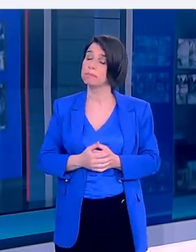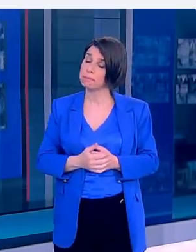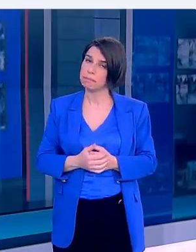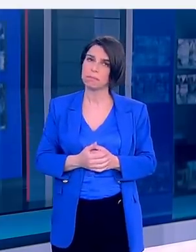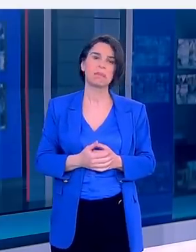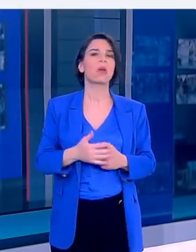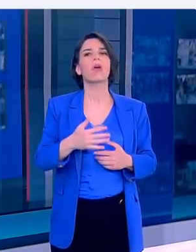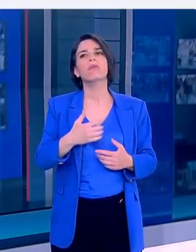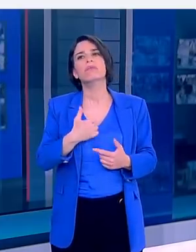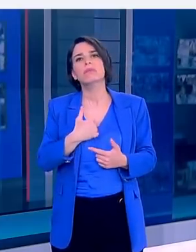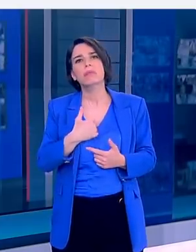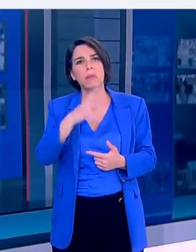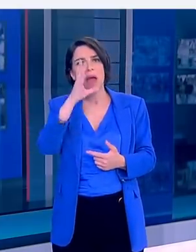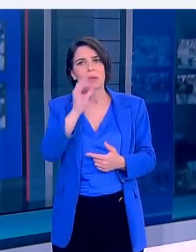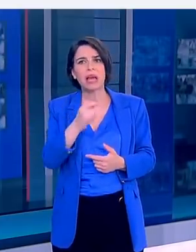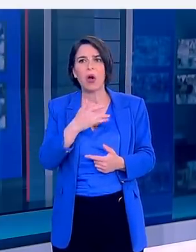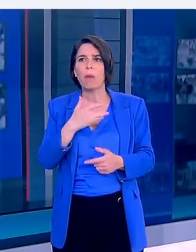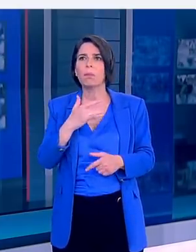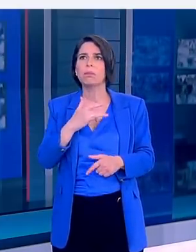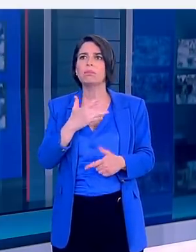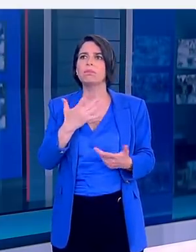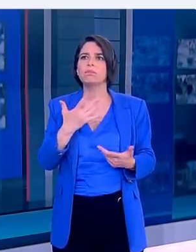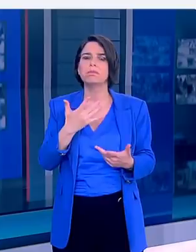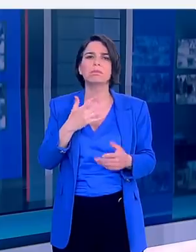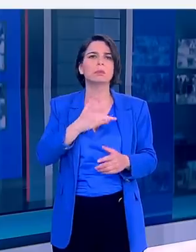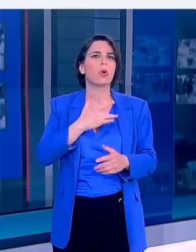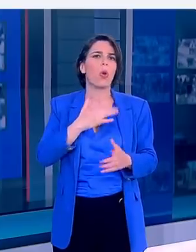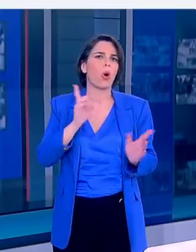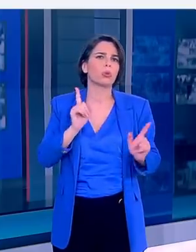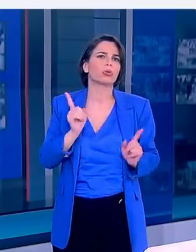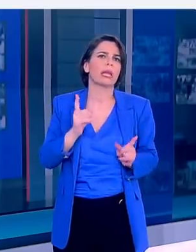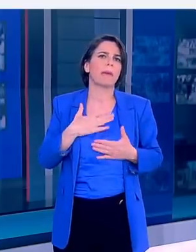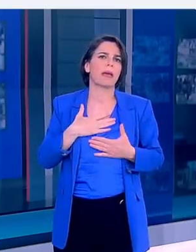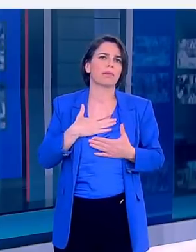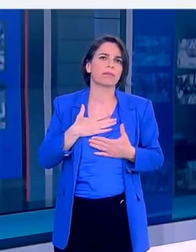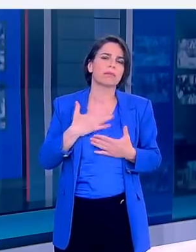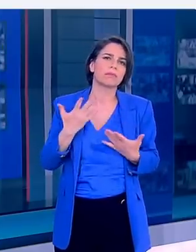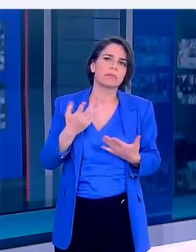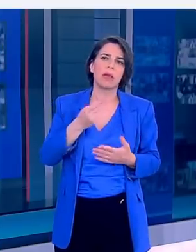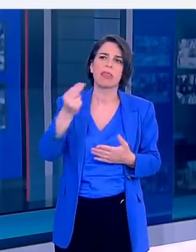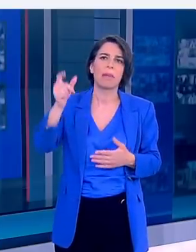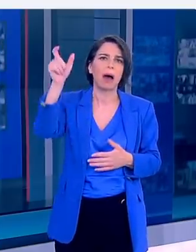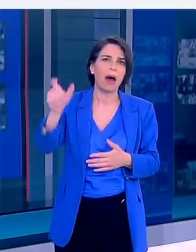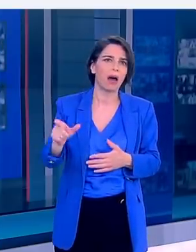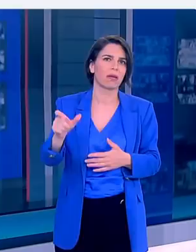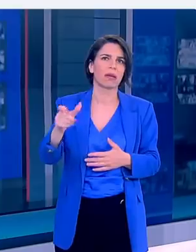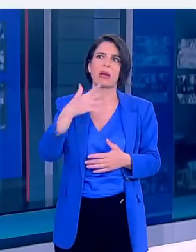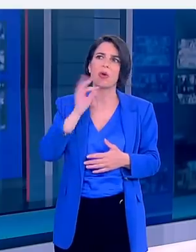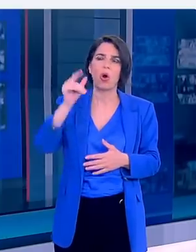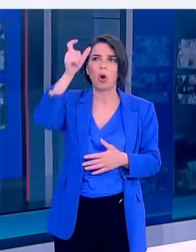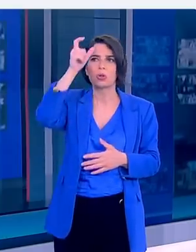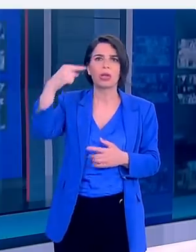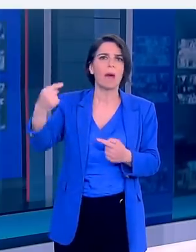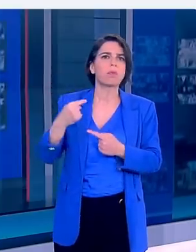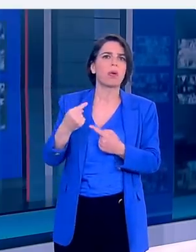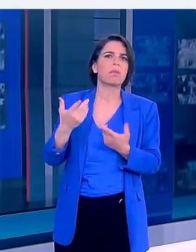να κάνω ψυχανάλυση, εσωτερική ερμηνεία των πιθανών αδιεξόδων στα οποία έχει περιέλθει η τουρκική